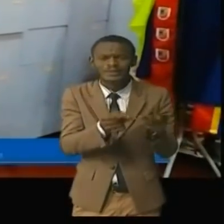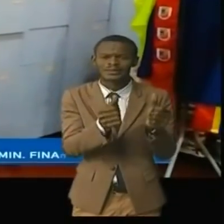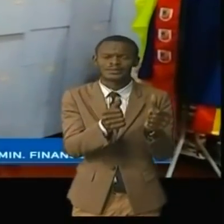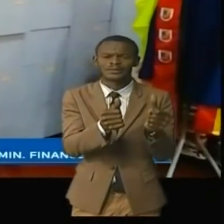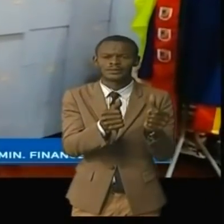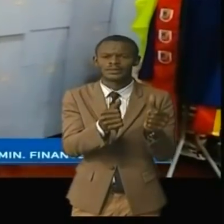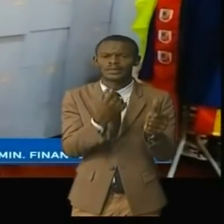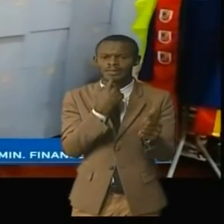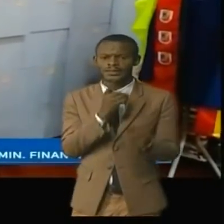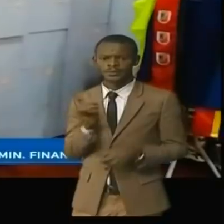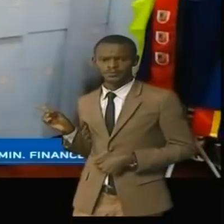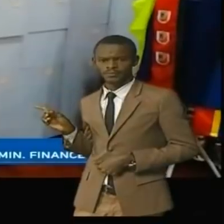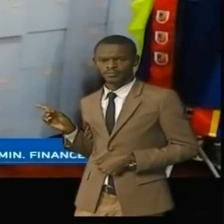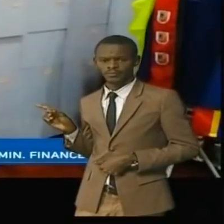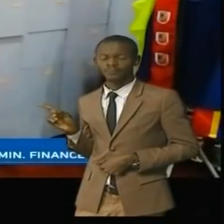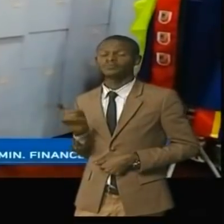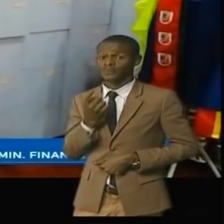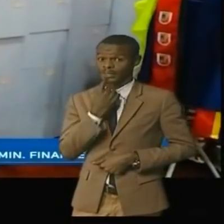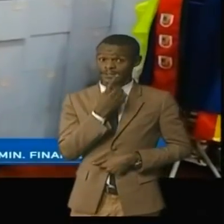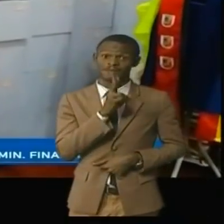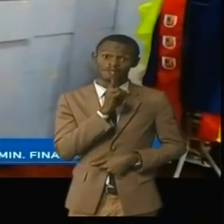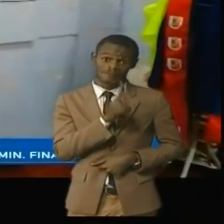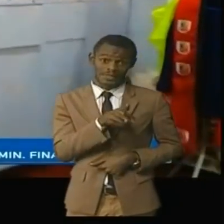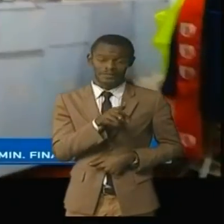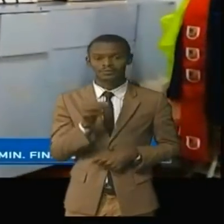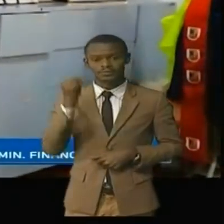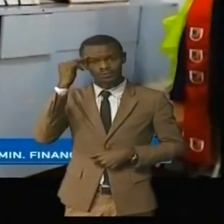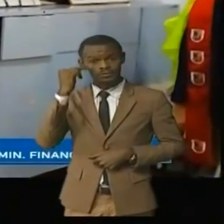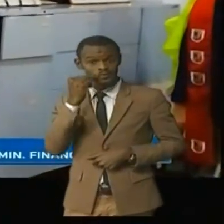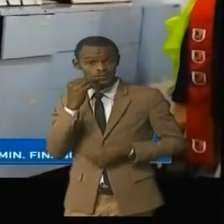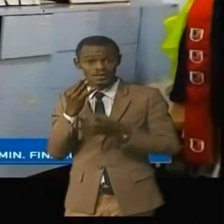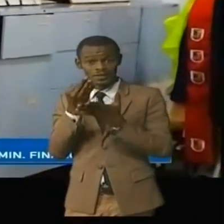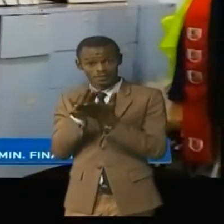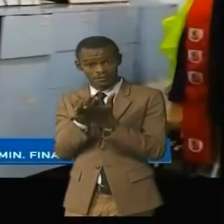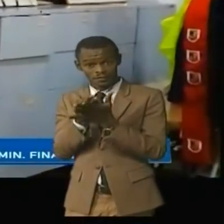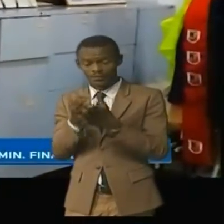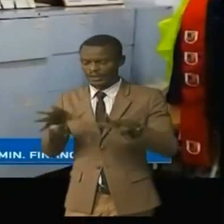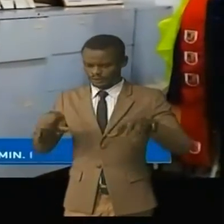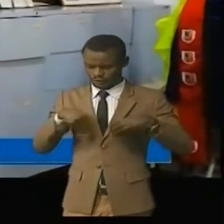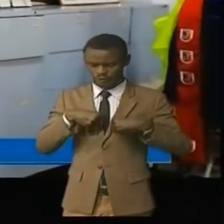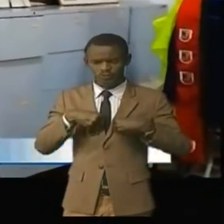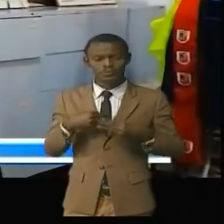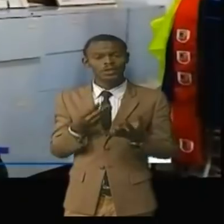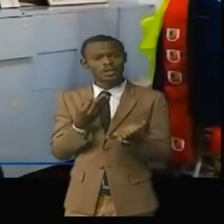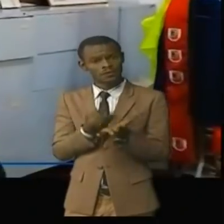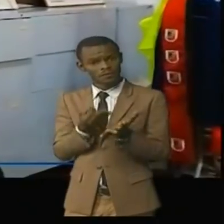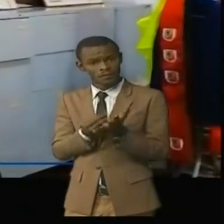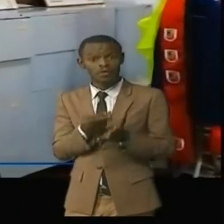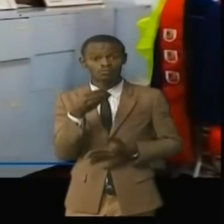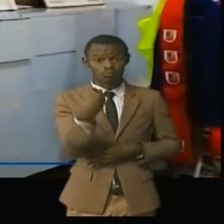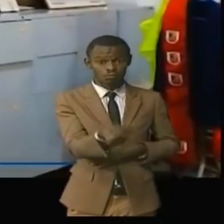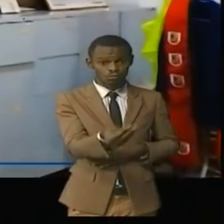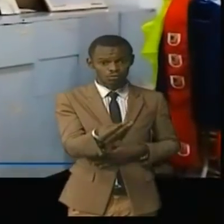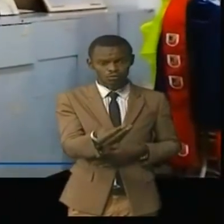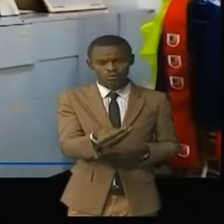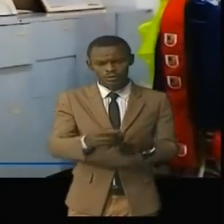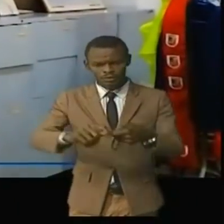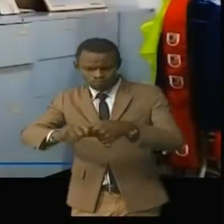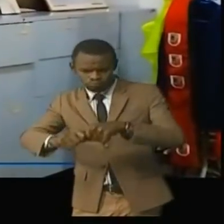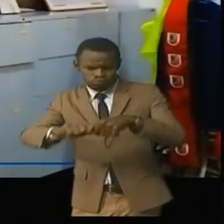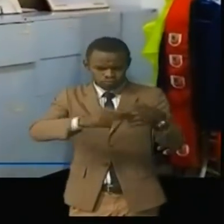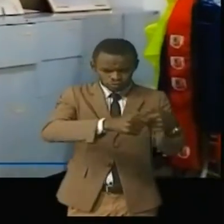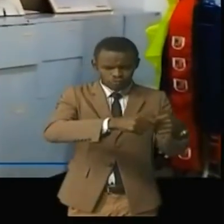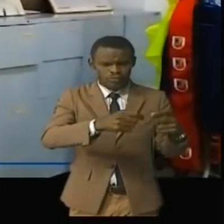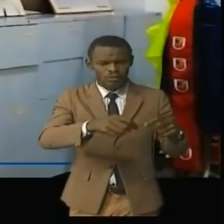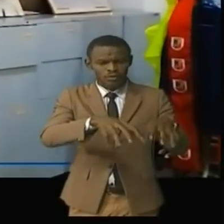la piscine avec toutes ses dépendances, notamment la tribune, les vestiaires, les locales de machines,